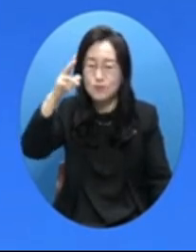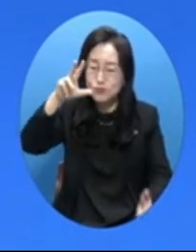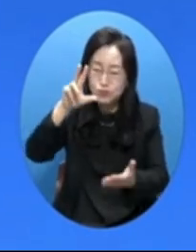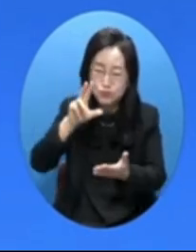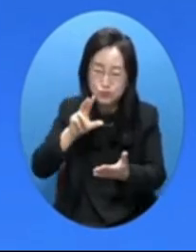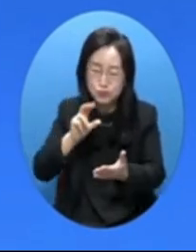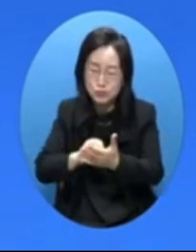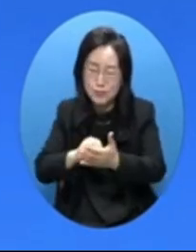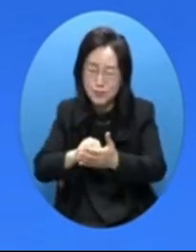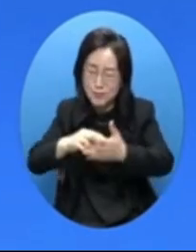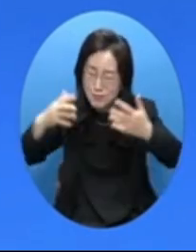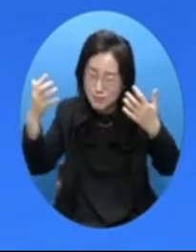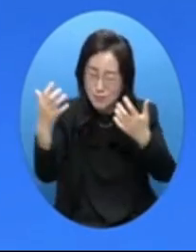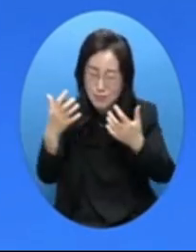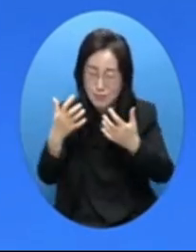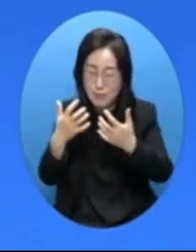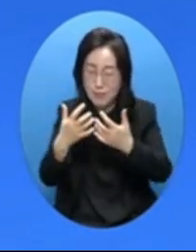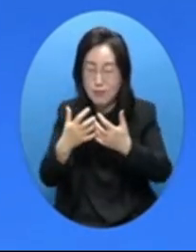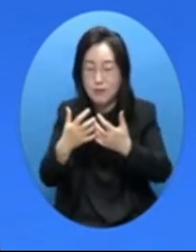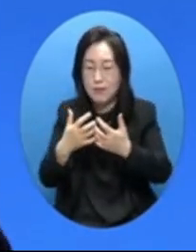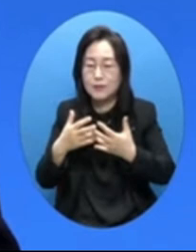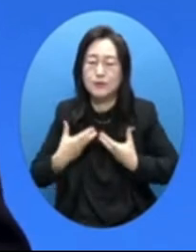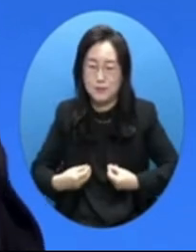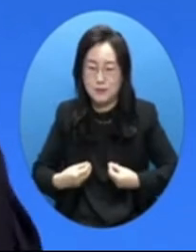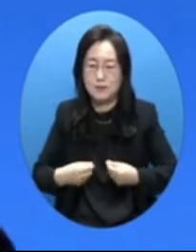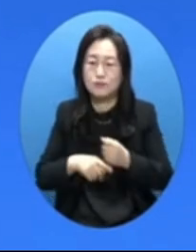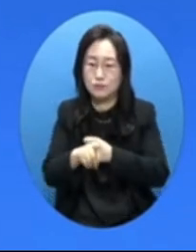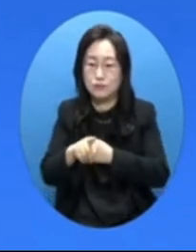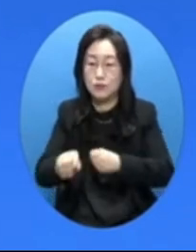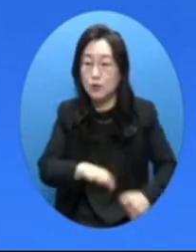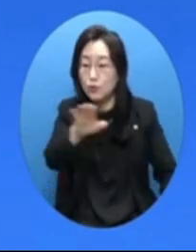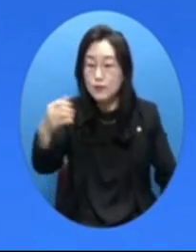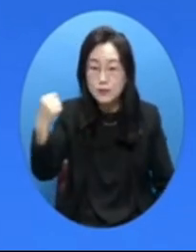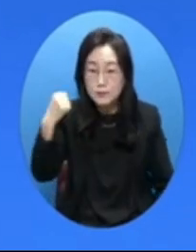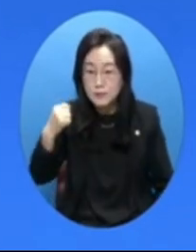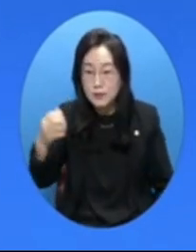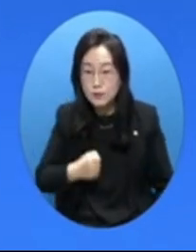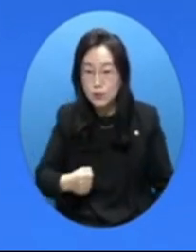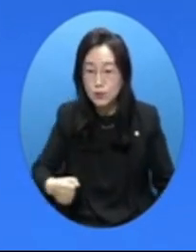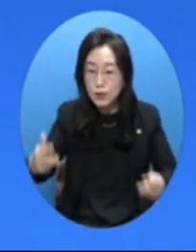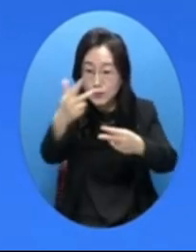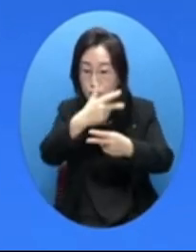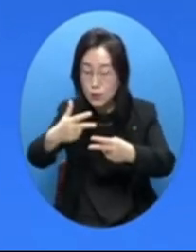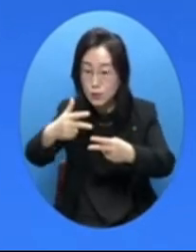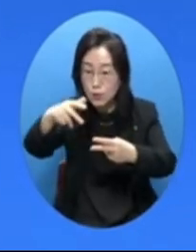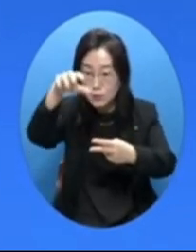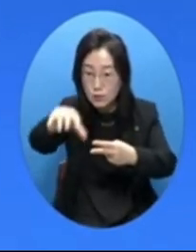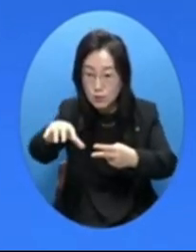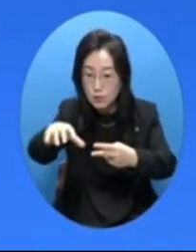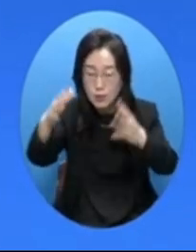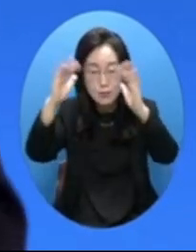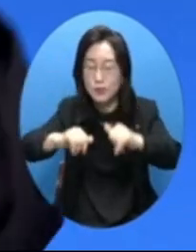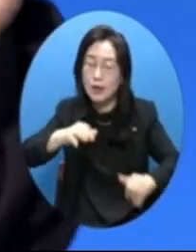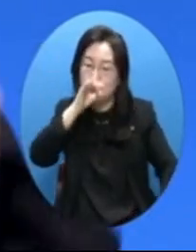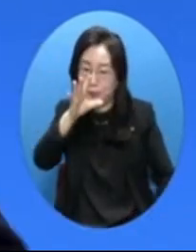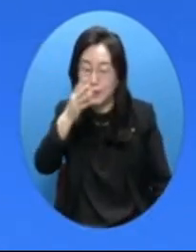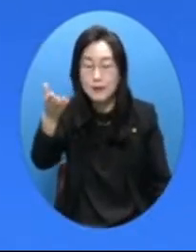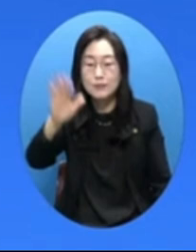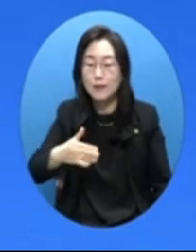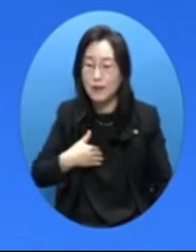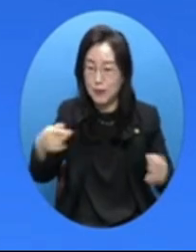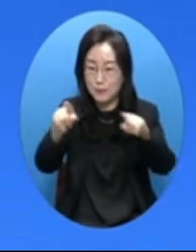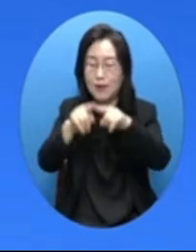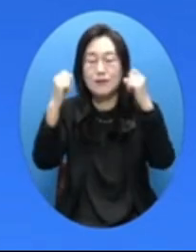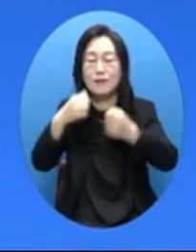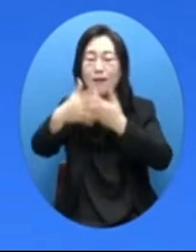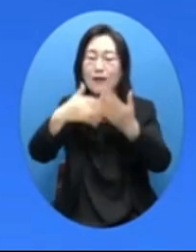문제에 둘러싸여서 절망하게 되는 것입니다 우리의 힘으로는이 어려움을 무리를들을 수가 없습니다 그러나 나와 함께